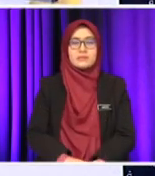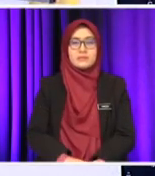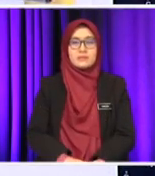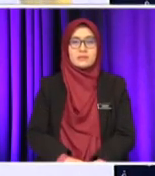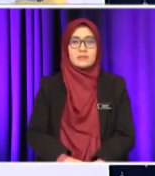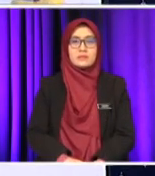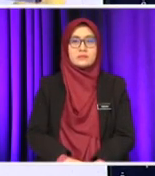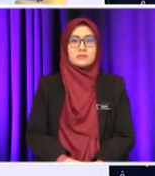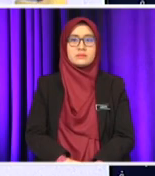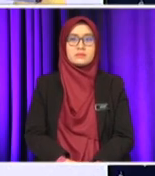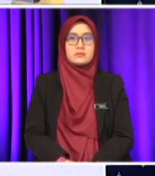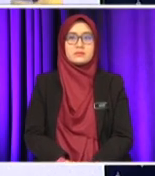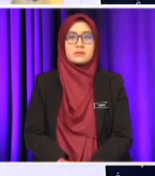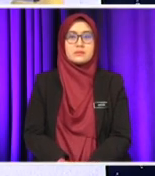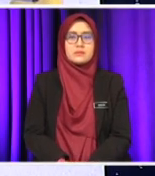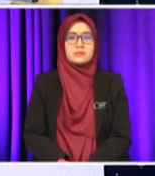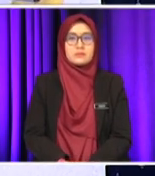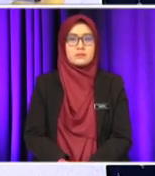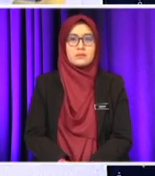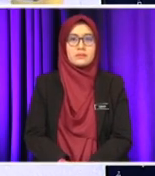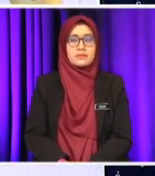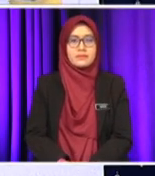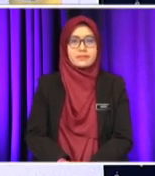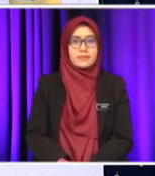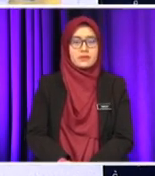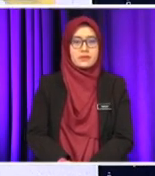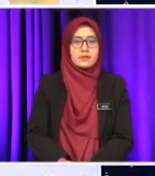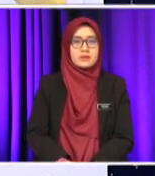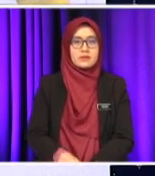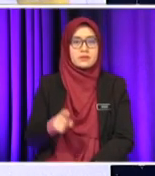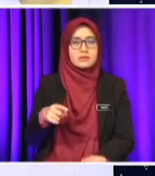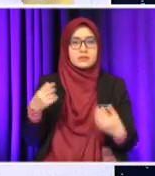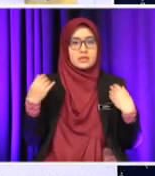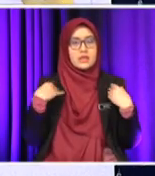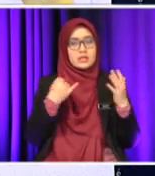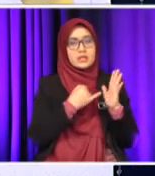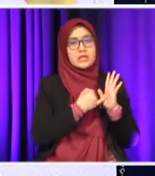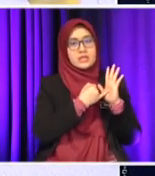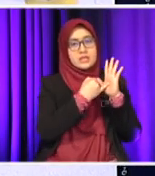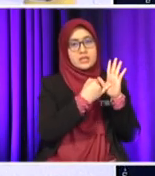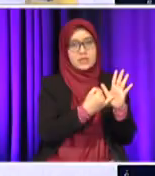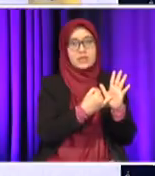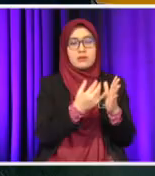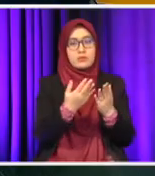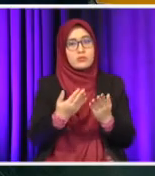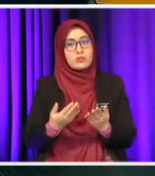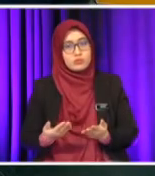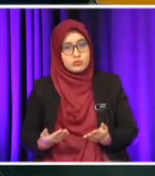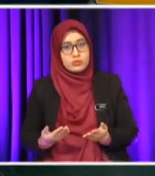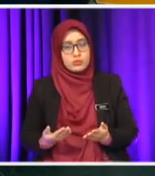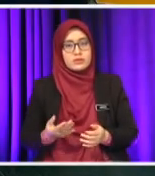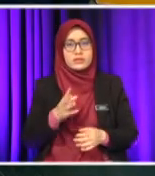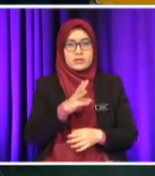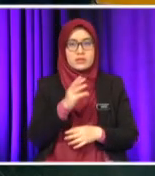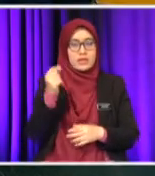kita kan tadi iklan penerangan wujud dan mengingat so agak-agak aku yang mana satu iklan